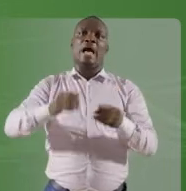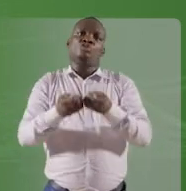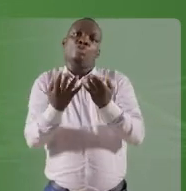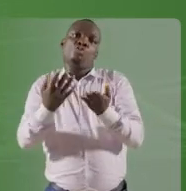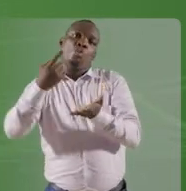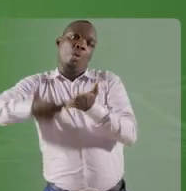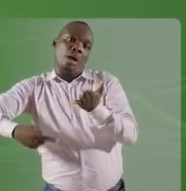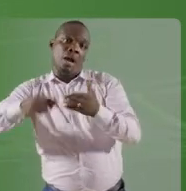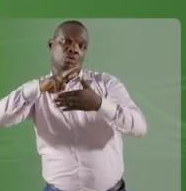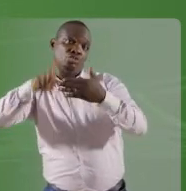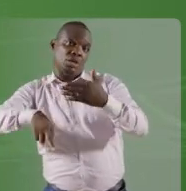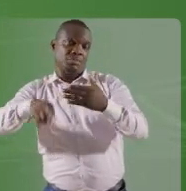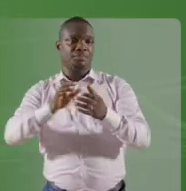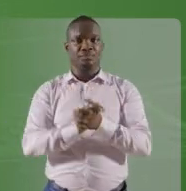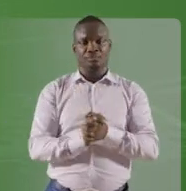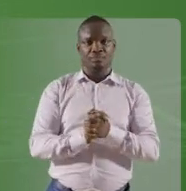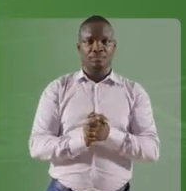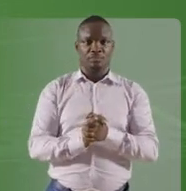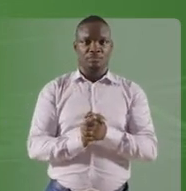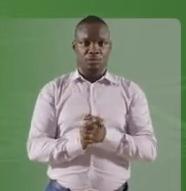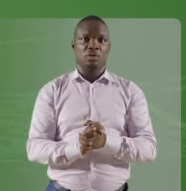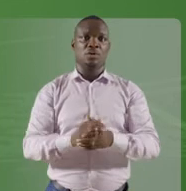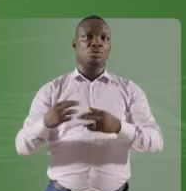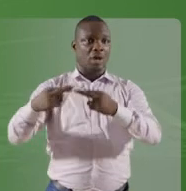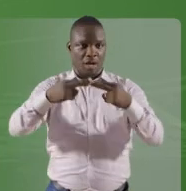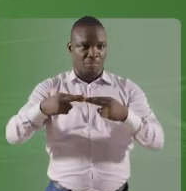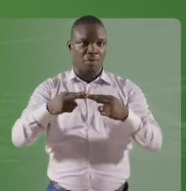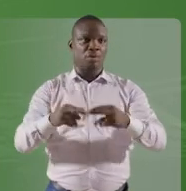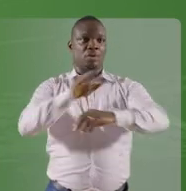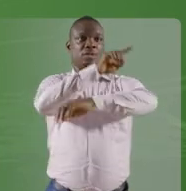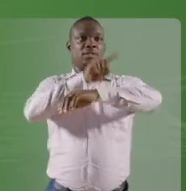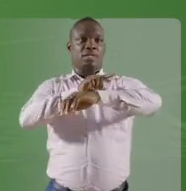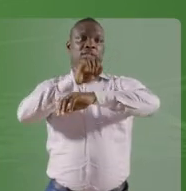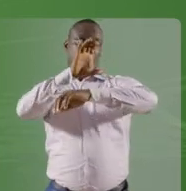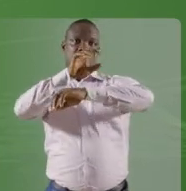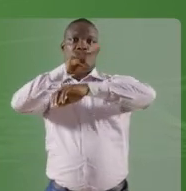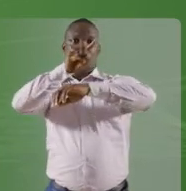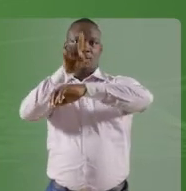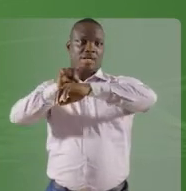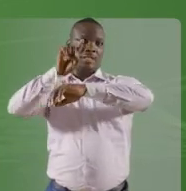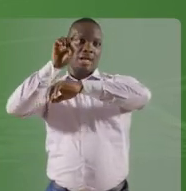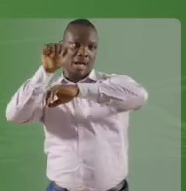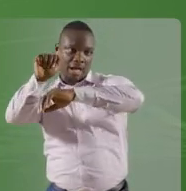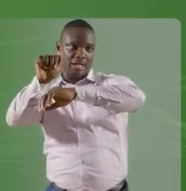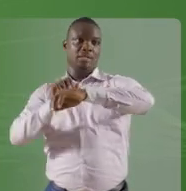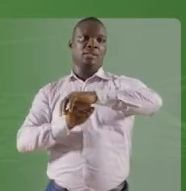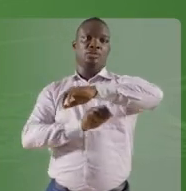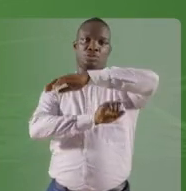donc comme valeur du rapport ZC moins ZA sur ZB moins